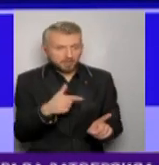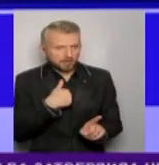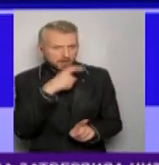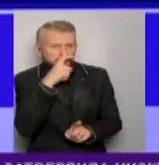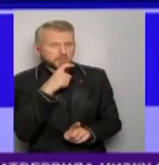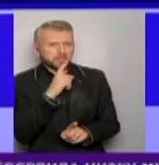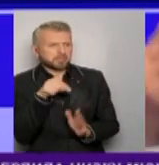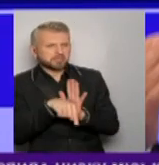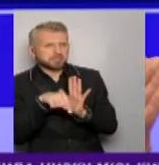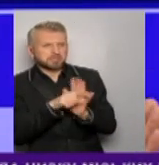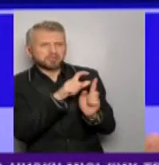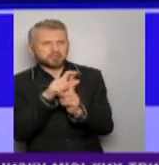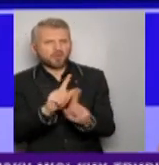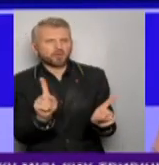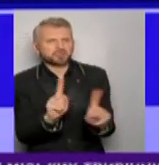поняття.